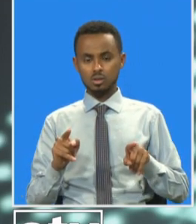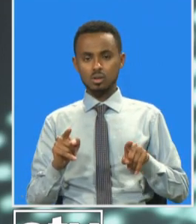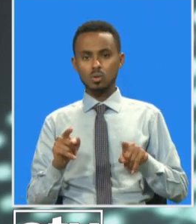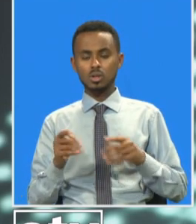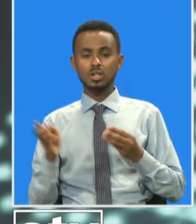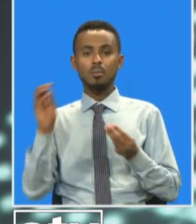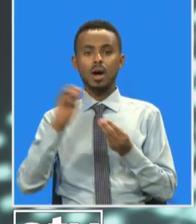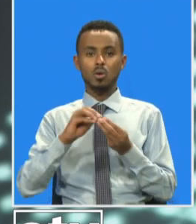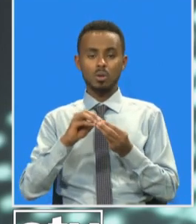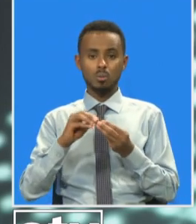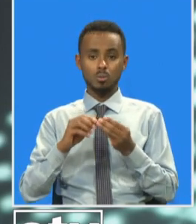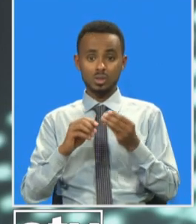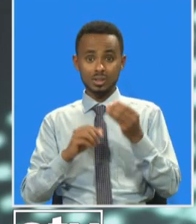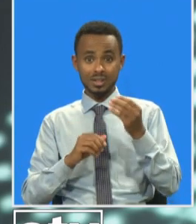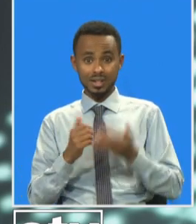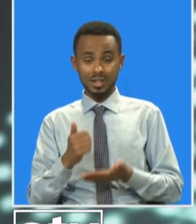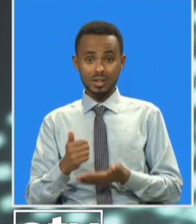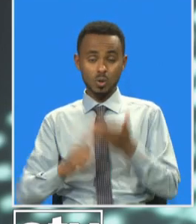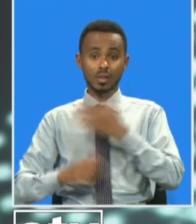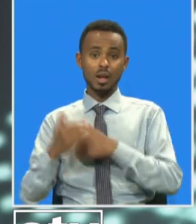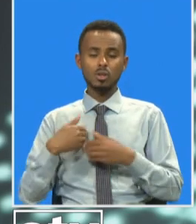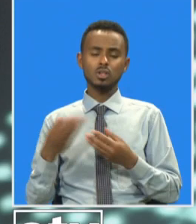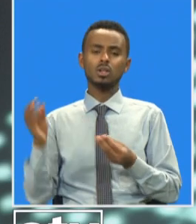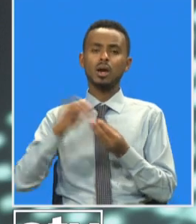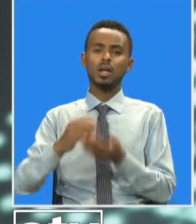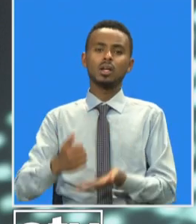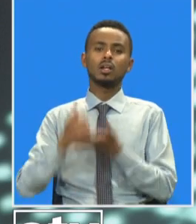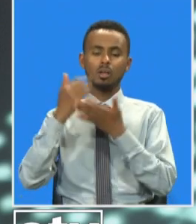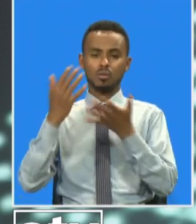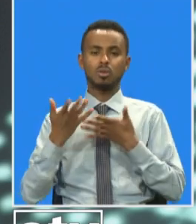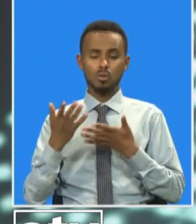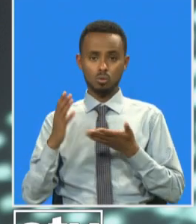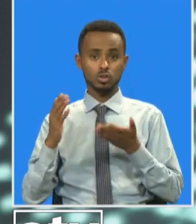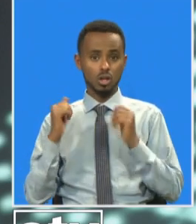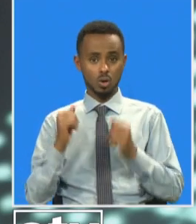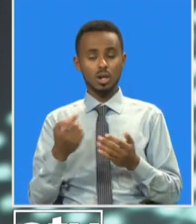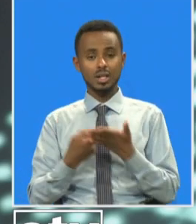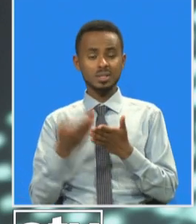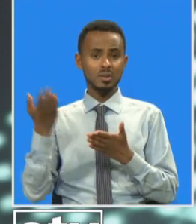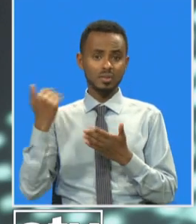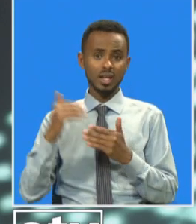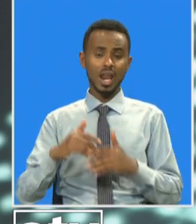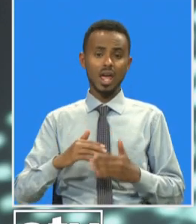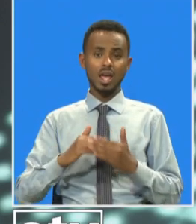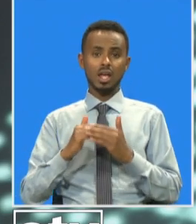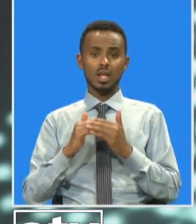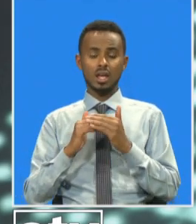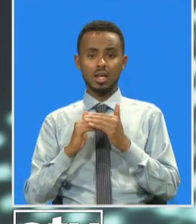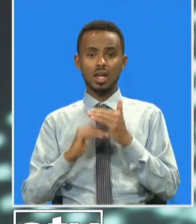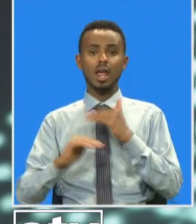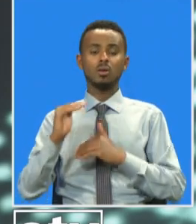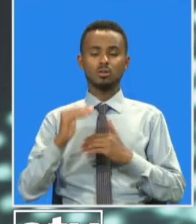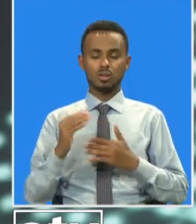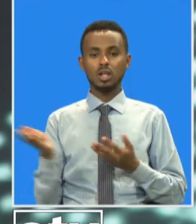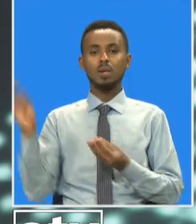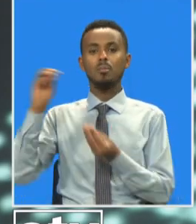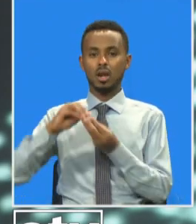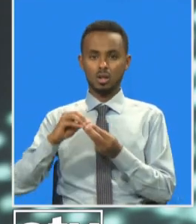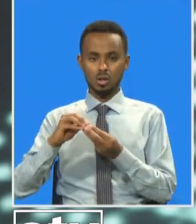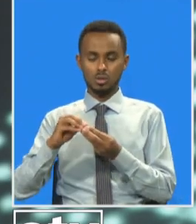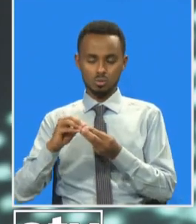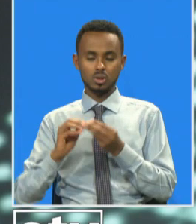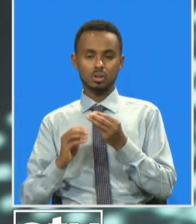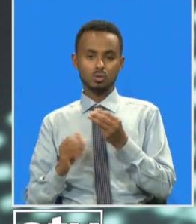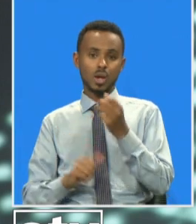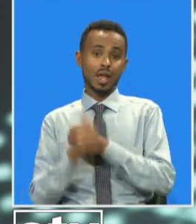የኮሞርቢዲቲ ምንለው እንደዚህ ያላቸው እርዳታ ሊፈልጉ ይችላሉ ከዚህ በፊት የላይኛው የመተንፈሻ አካል ችግር እንደባር ተጓዳኝ ችግሮች